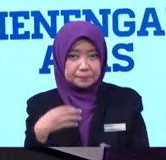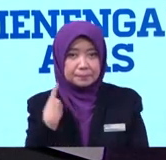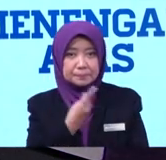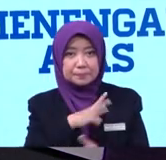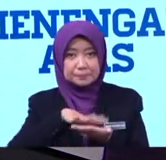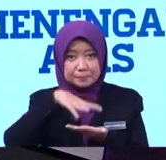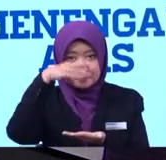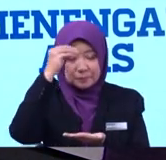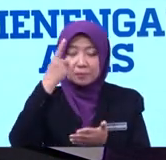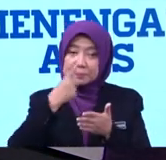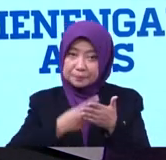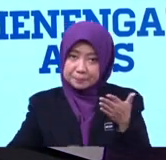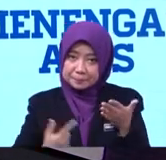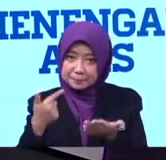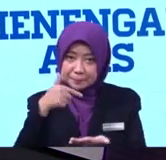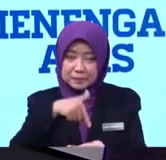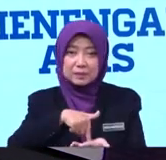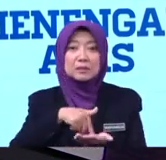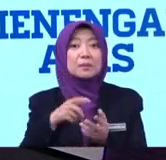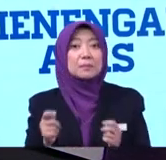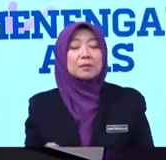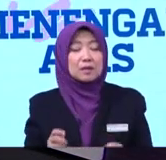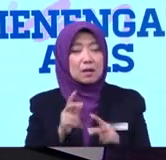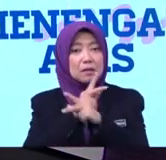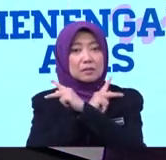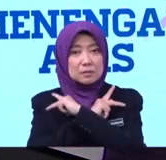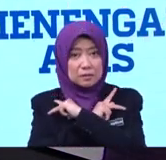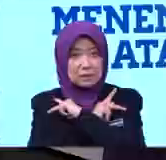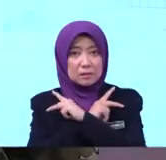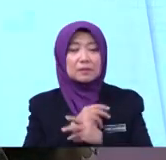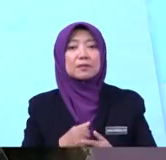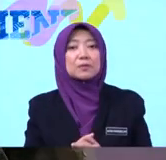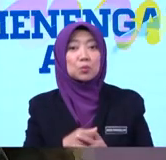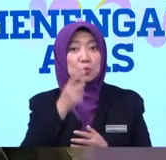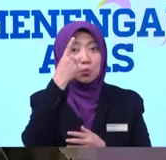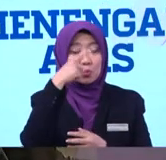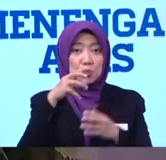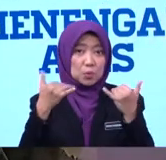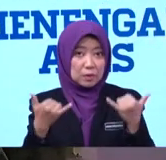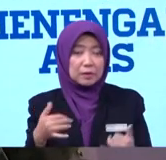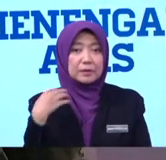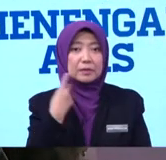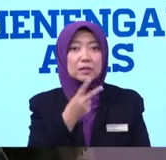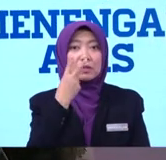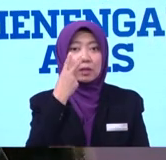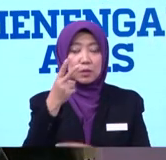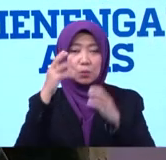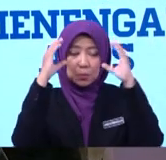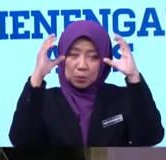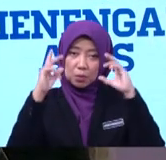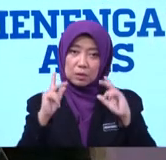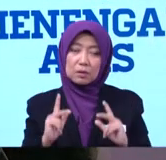sentuh ada bincangkan saya untuk seterusnya ini kita akan tengok Kak Edah